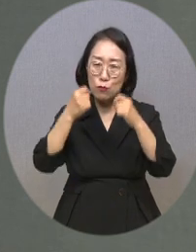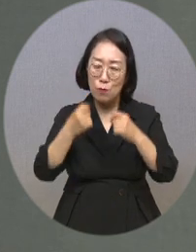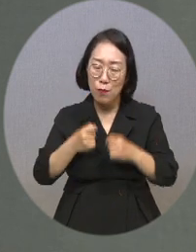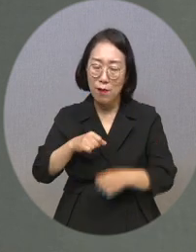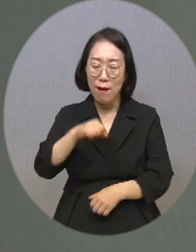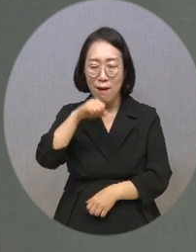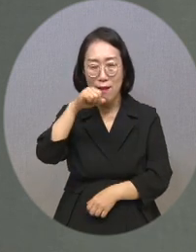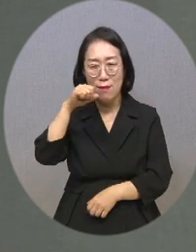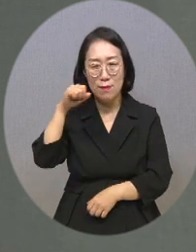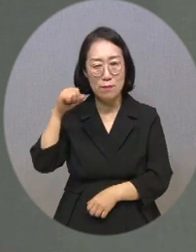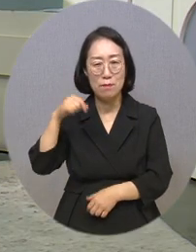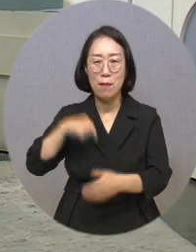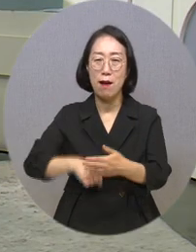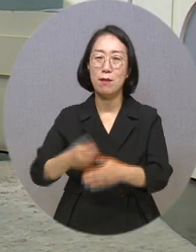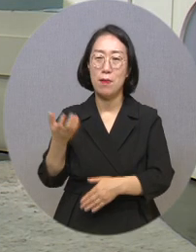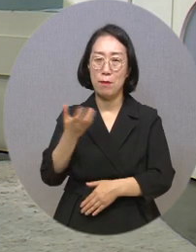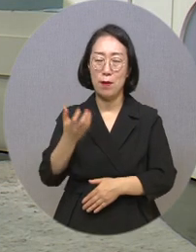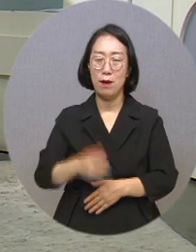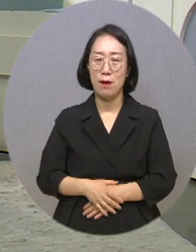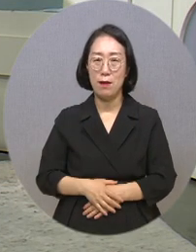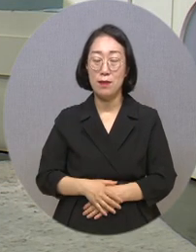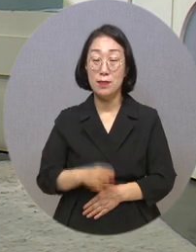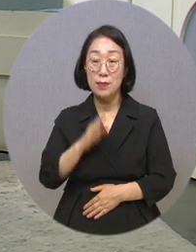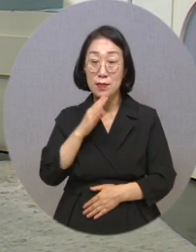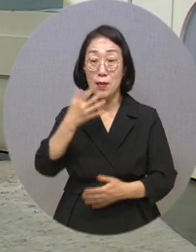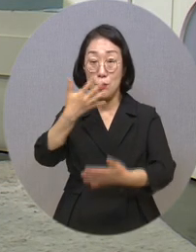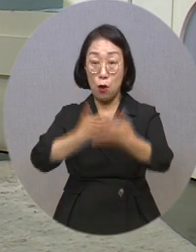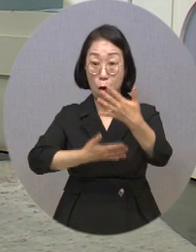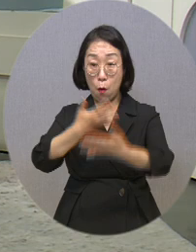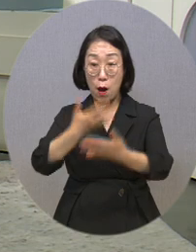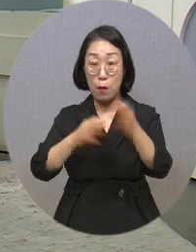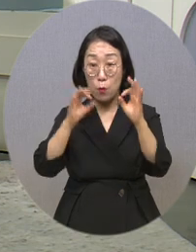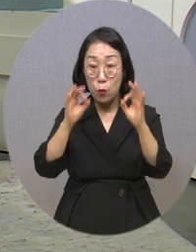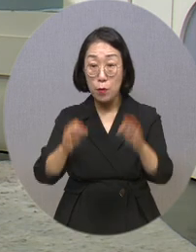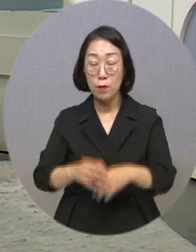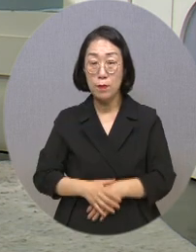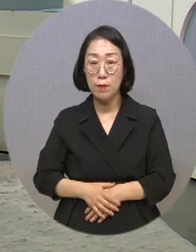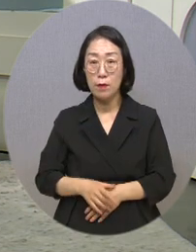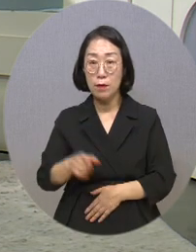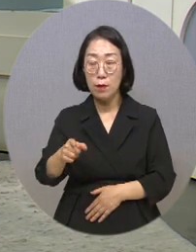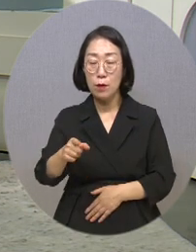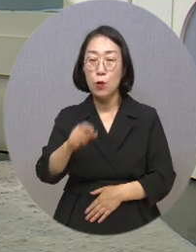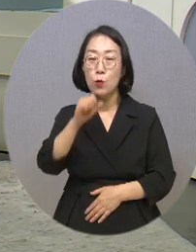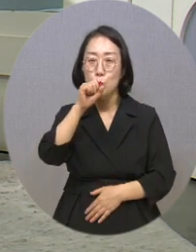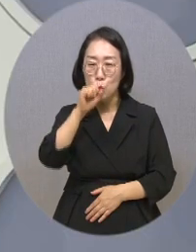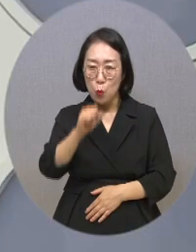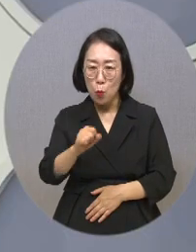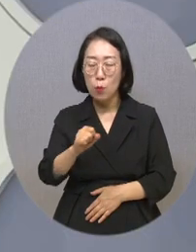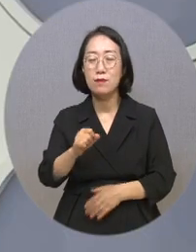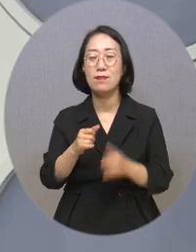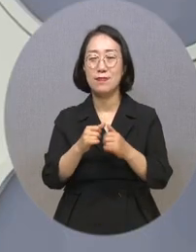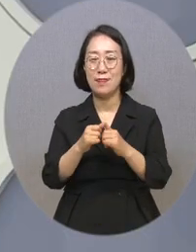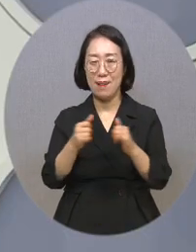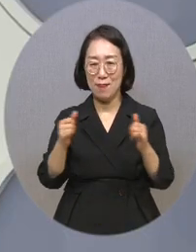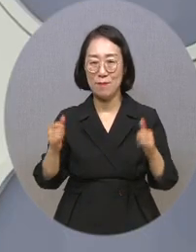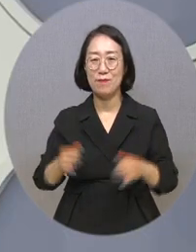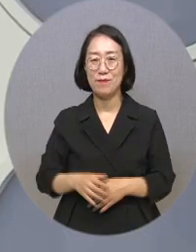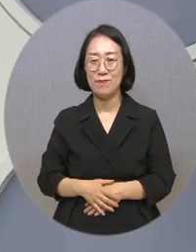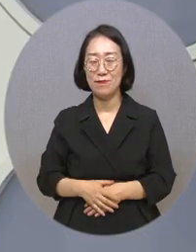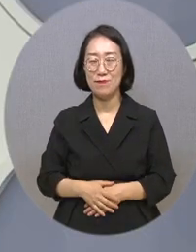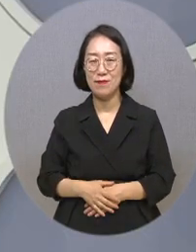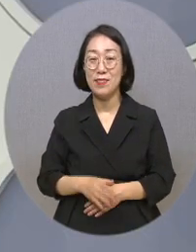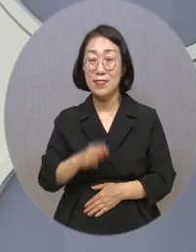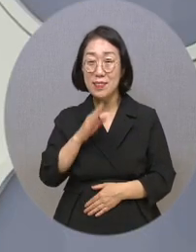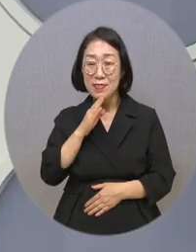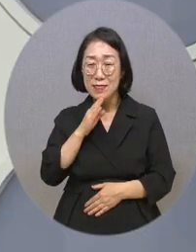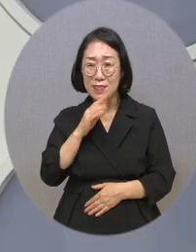못 보겠더라고요. 근데 사실은 영화까지 찍은 거니까 그 정도면 아주 좋은 친구입니다. 그냥. 그렇지. 이